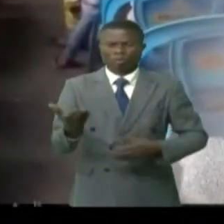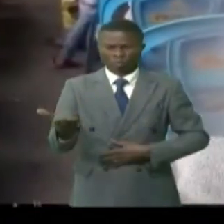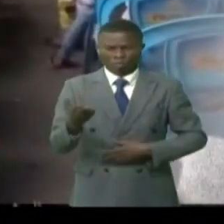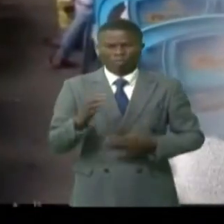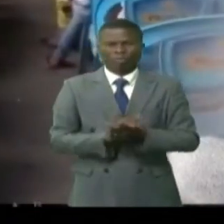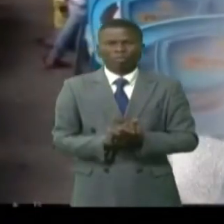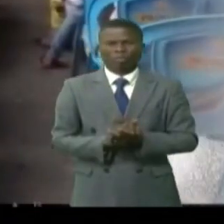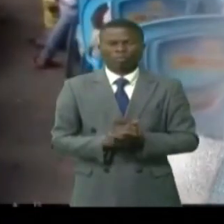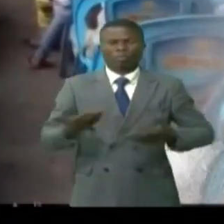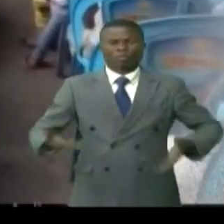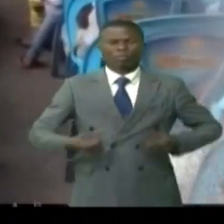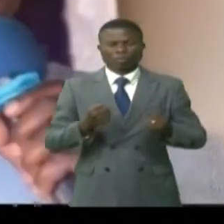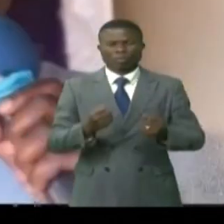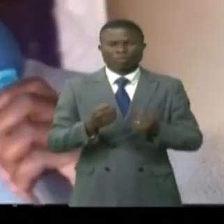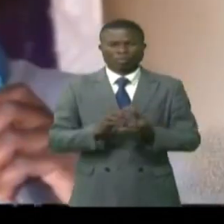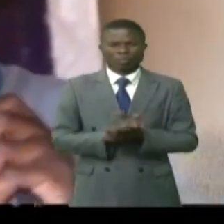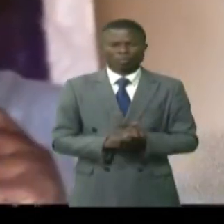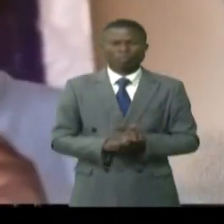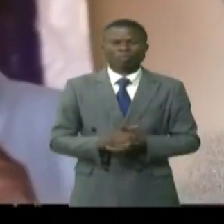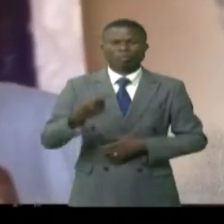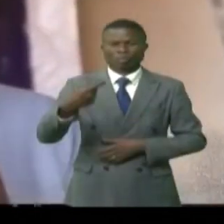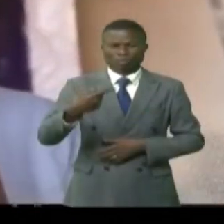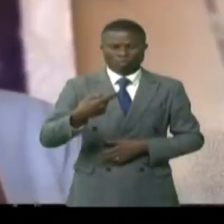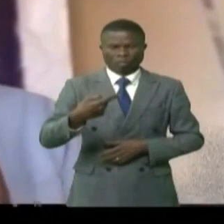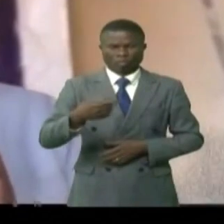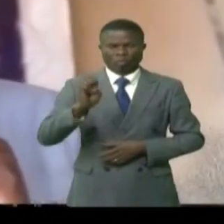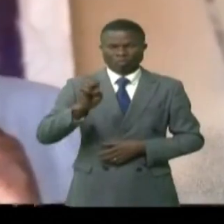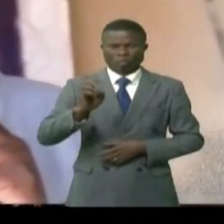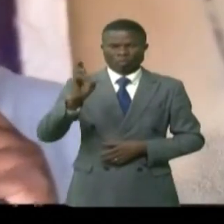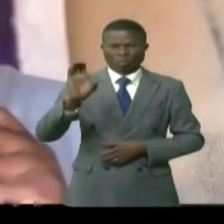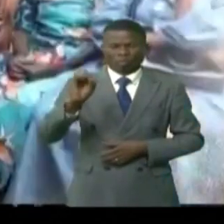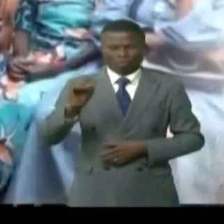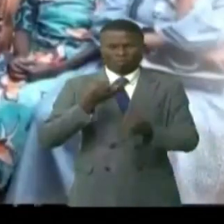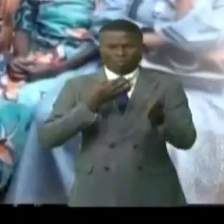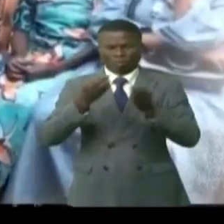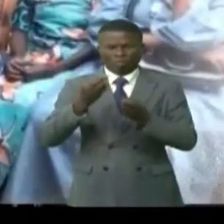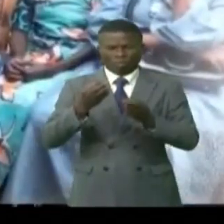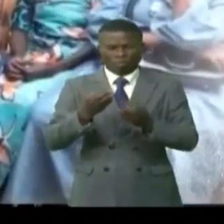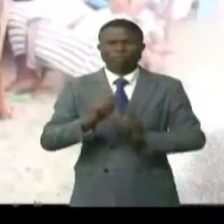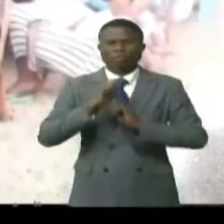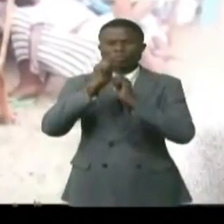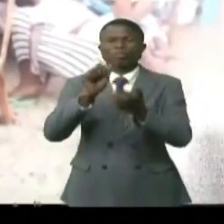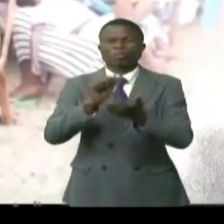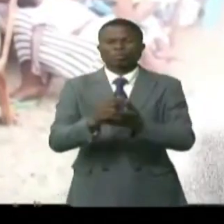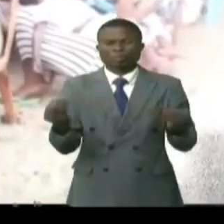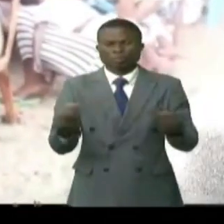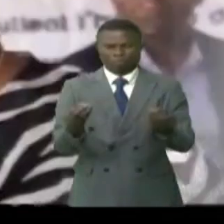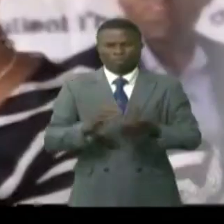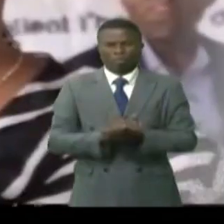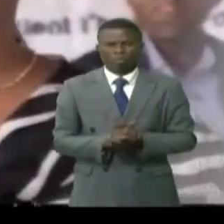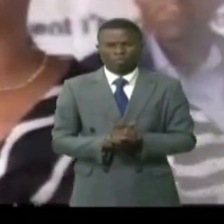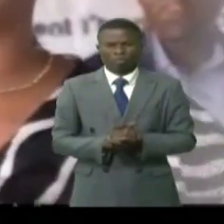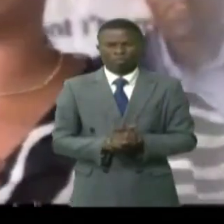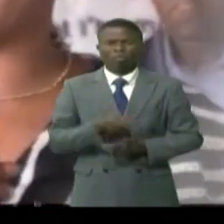Réjoui par cet acte, Zeko Temo Tete n'a pas manqué d'expliquer le pourquoi de cette vision.